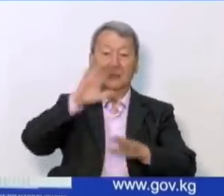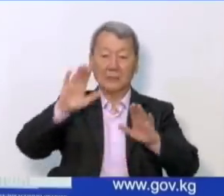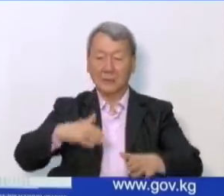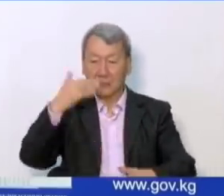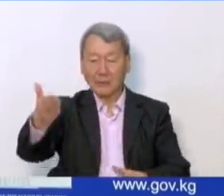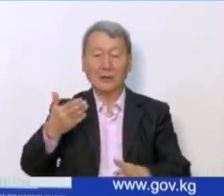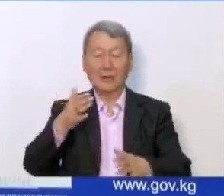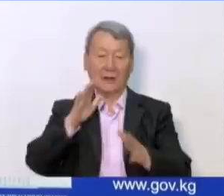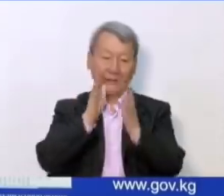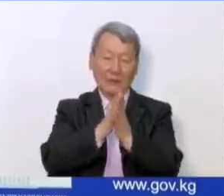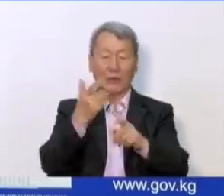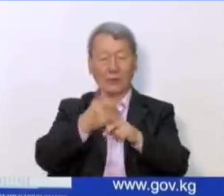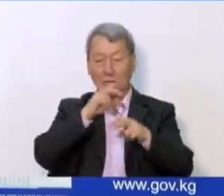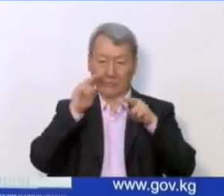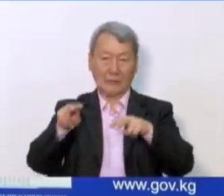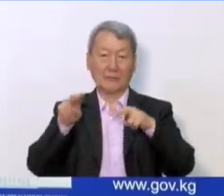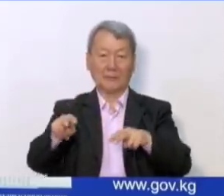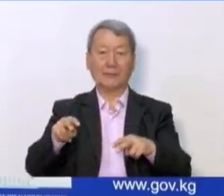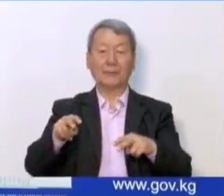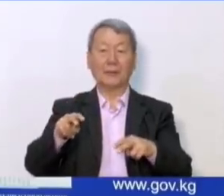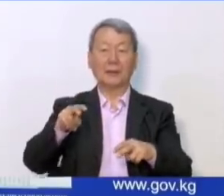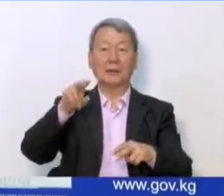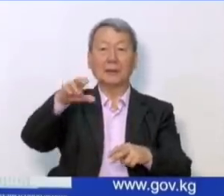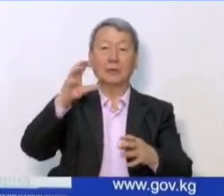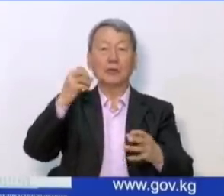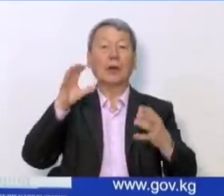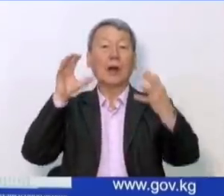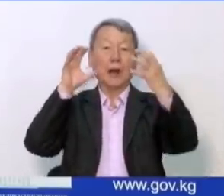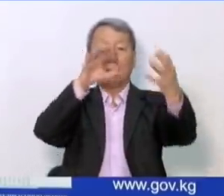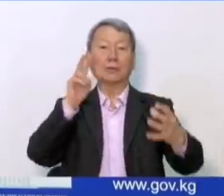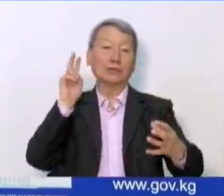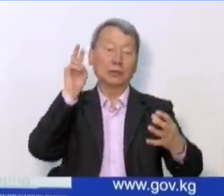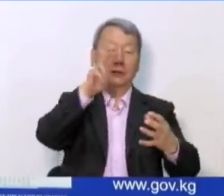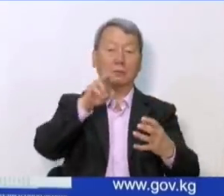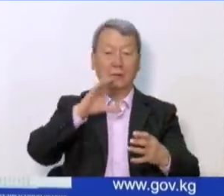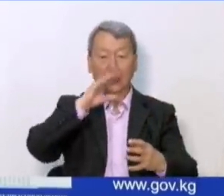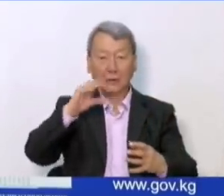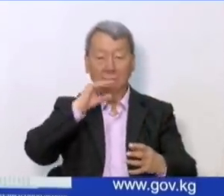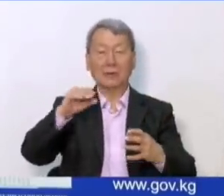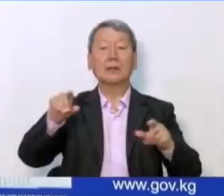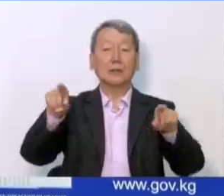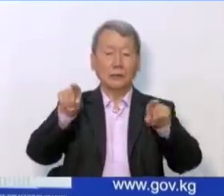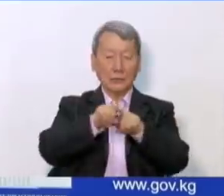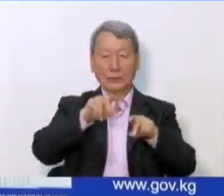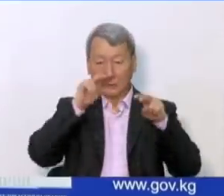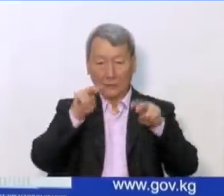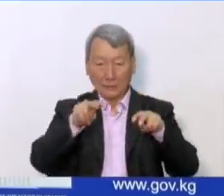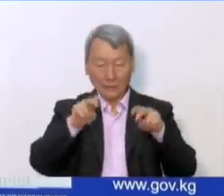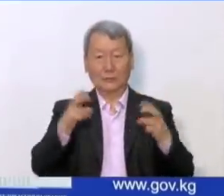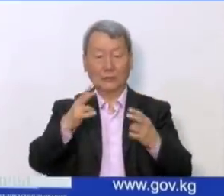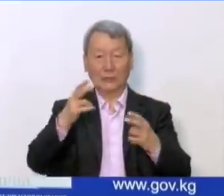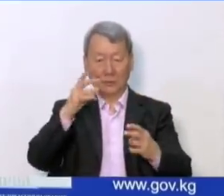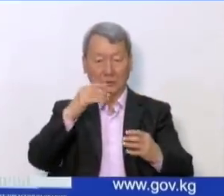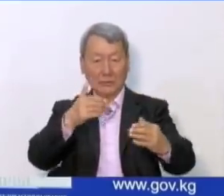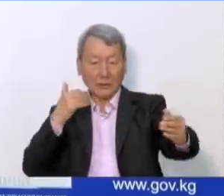катуу көзөмөлгө алынып атат. Бүгүнкү күнү коомдук транспортту дагы өтө катуу жанакындай көзөмөлгө алганга туура келип